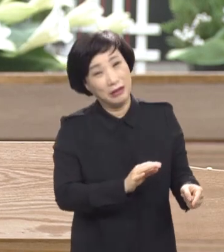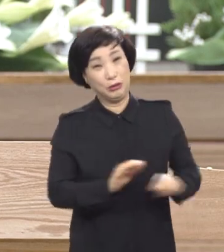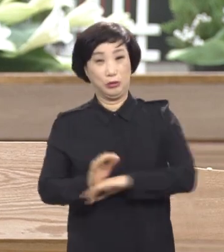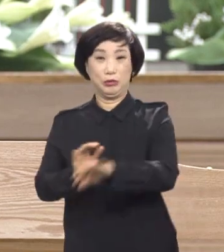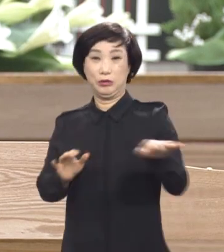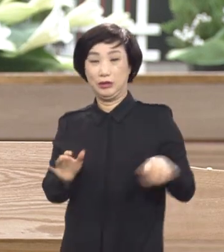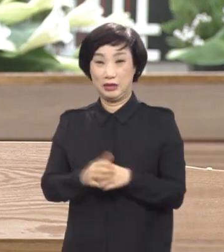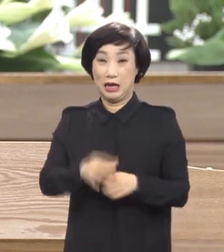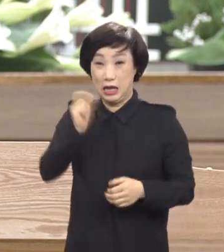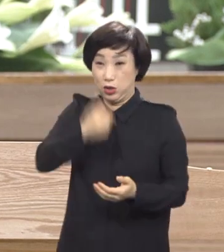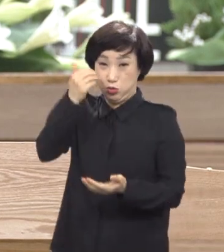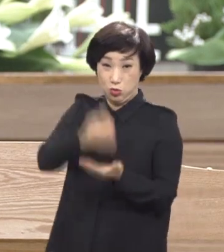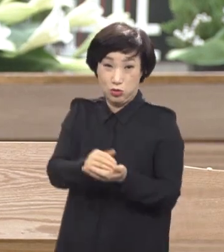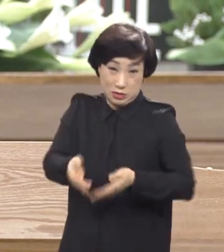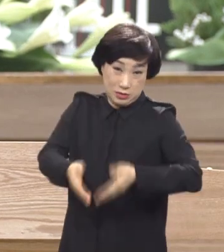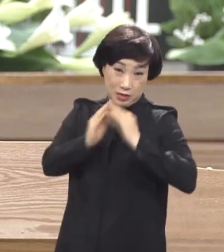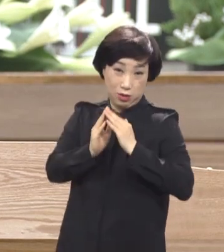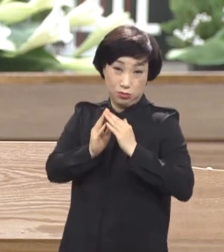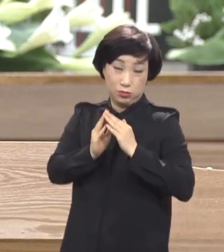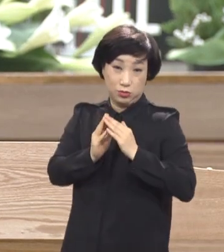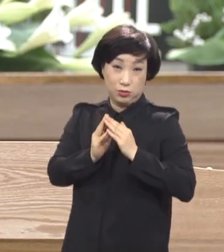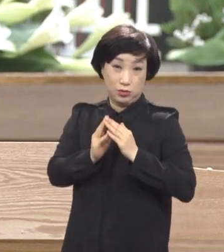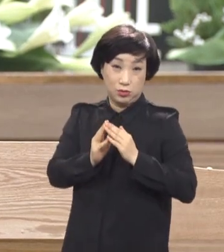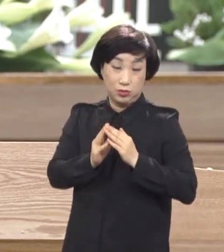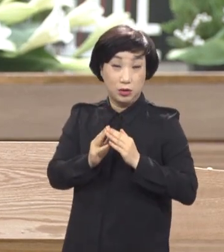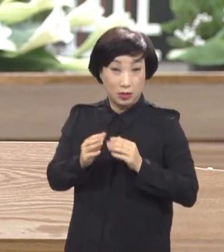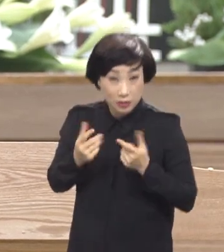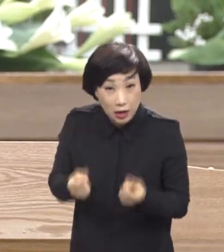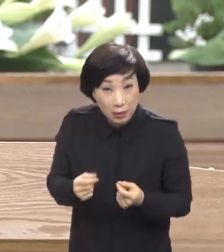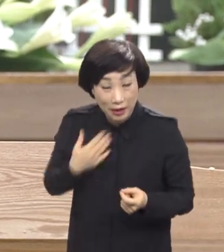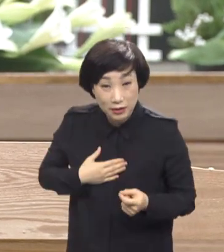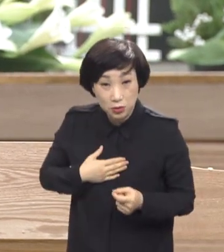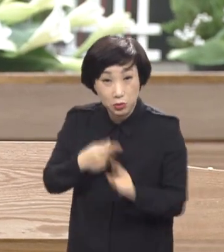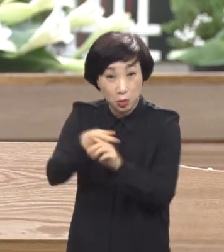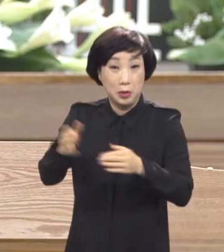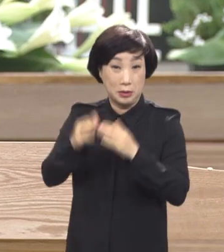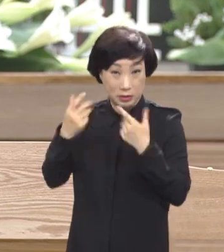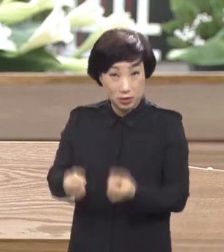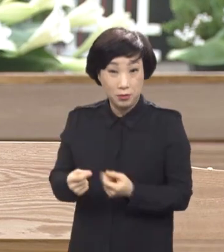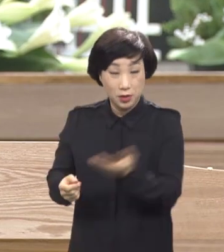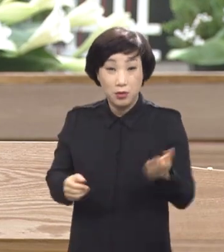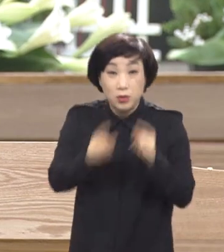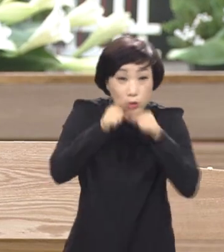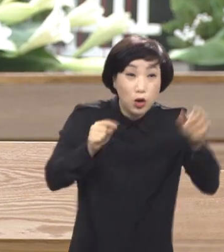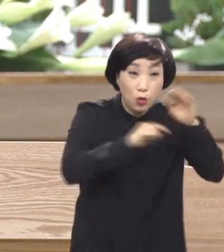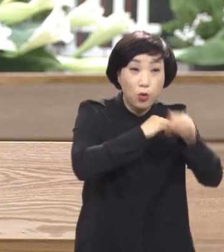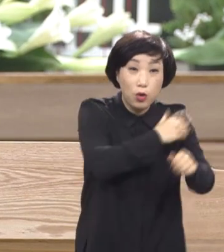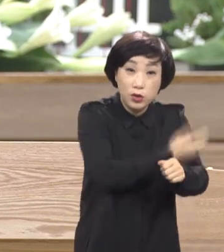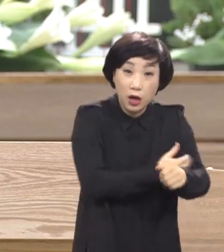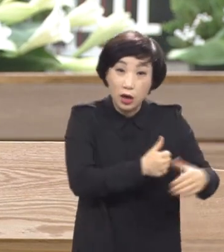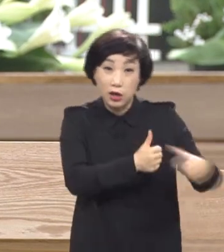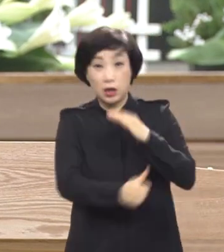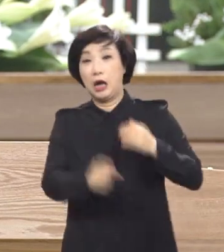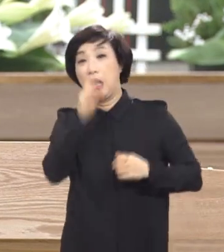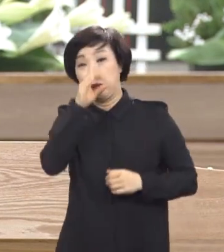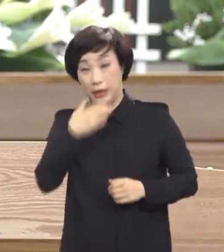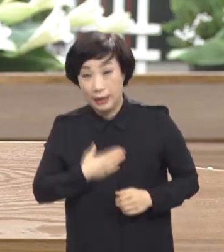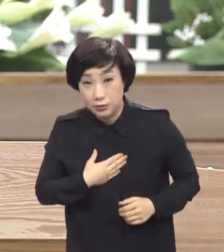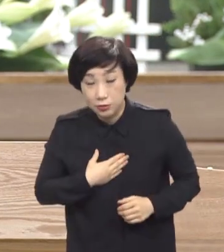판수구에 세운 암석같이 교회같이 음부의 권세가 이길 수 없는